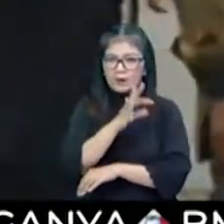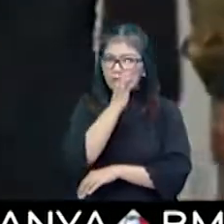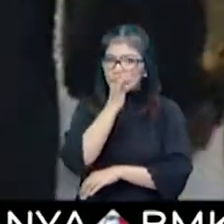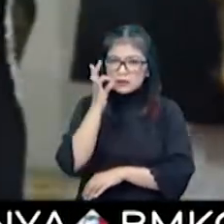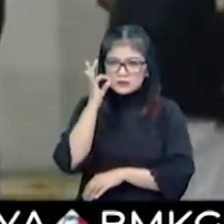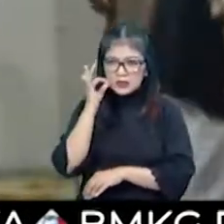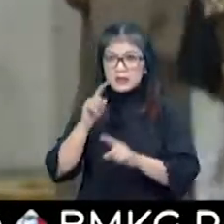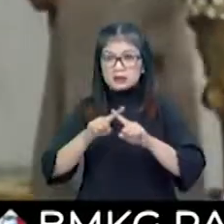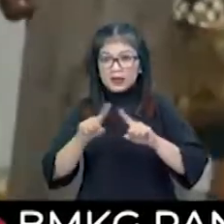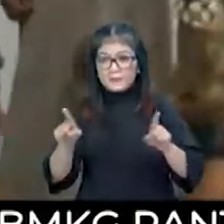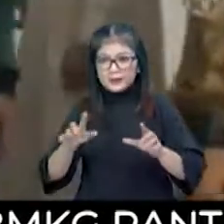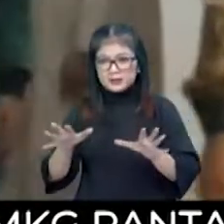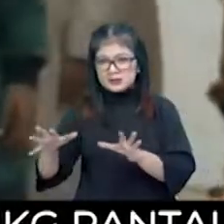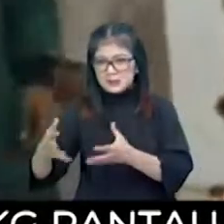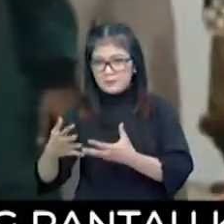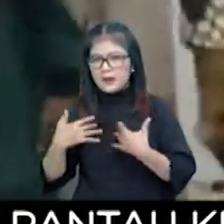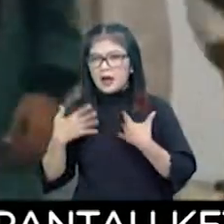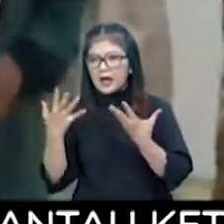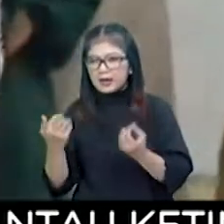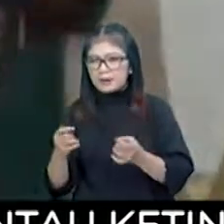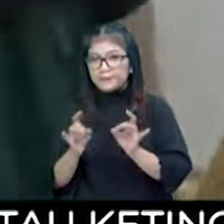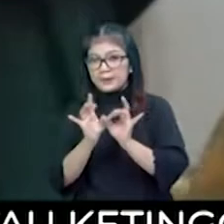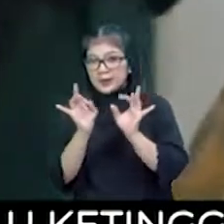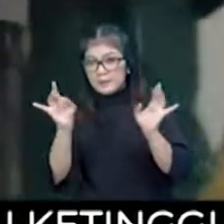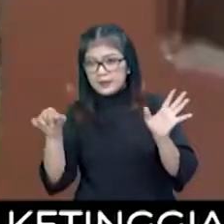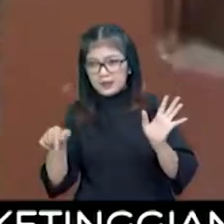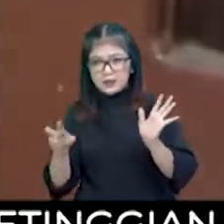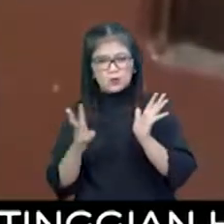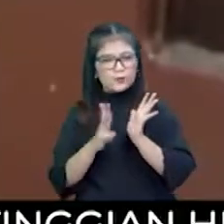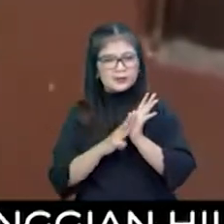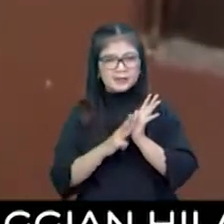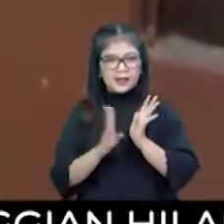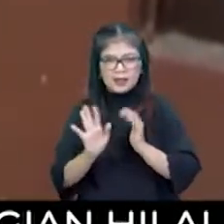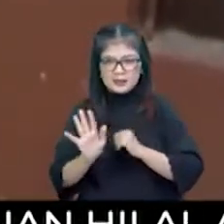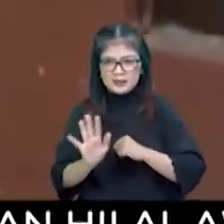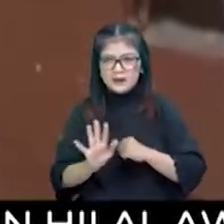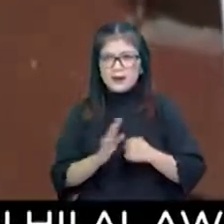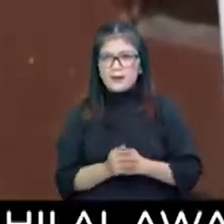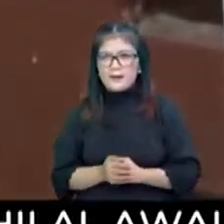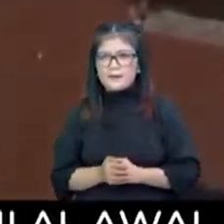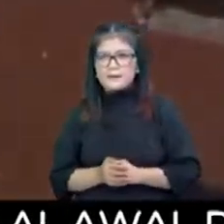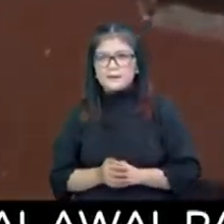Tarekat Naksabandiyah berharap perbedaan ini tidak menjadi masalah dalam pelaksanaan ibadah puasa.